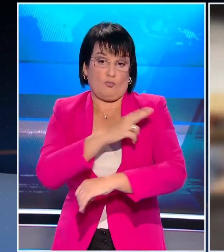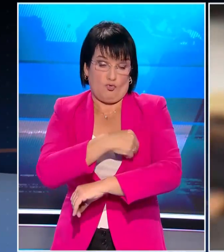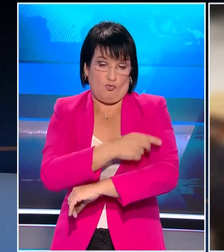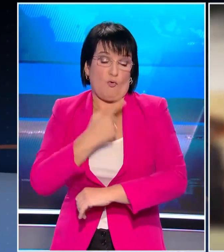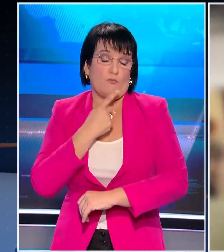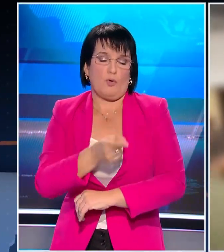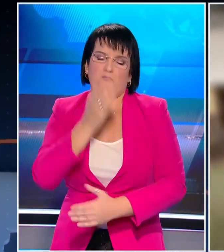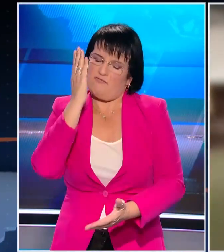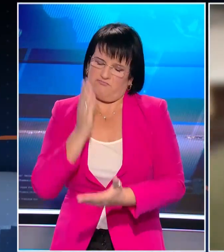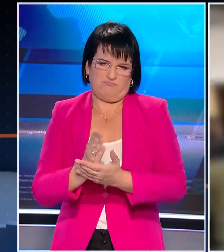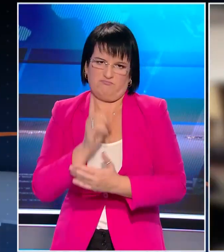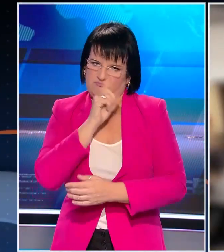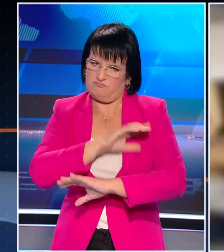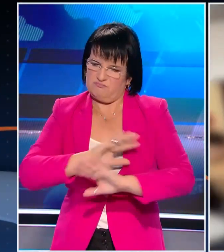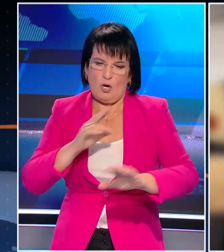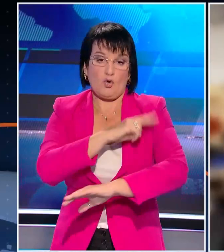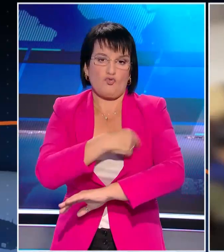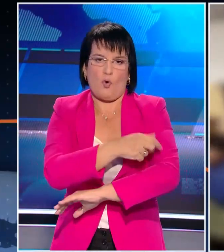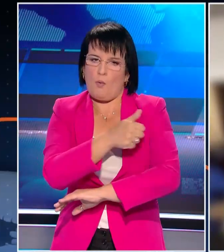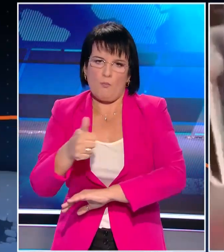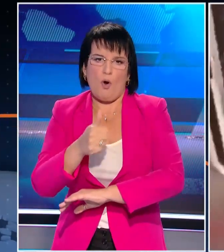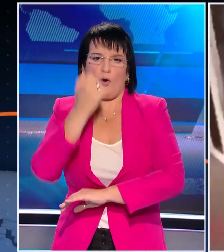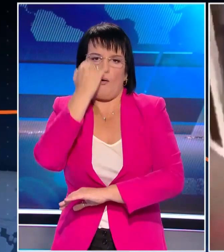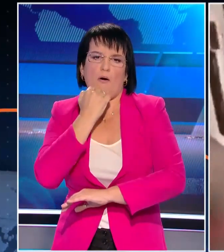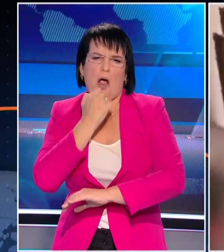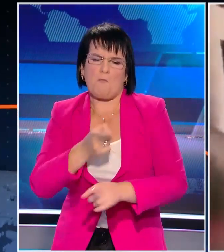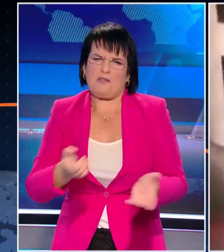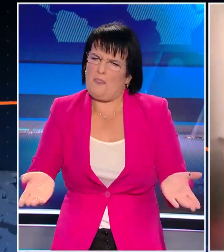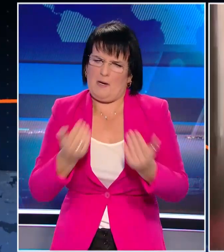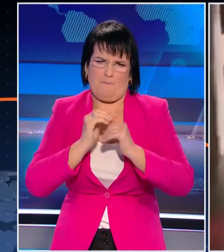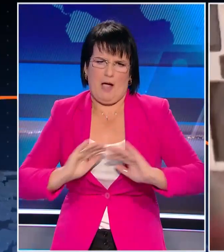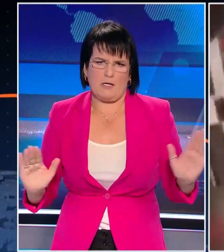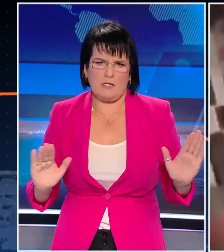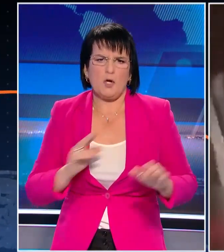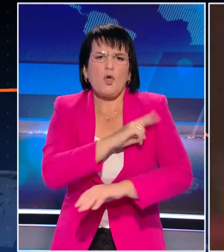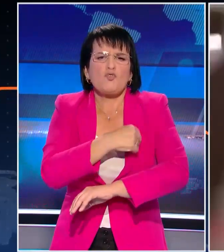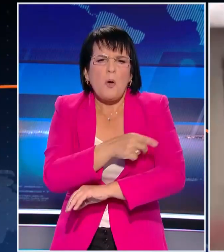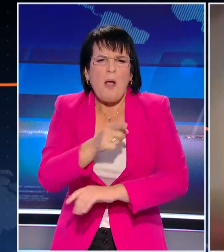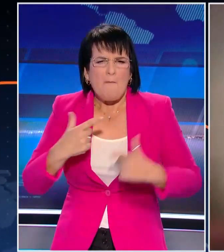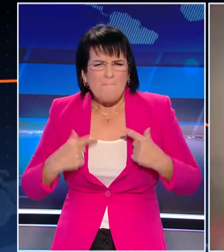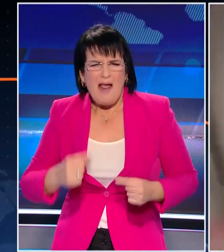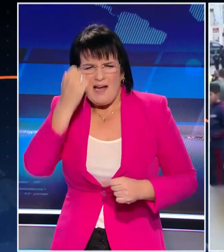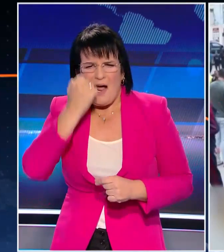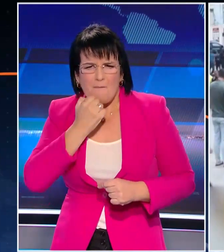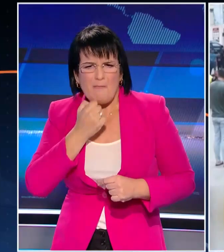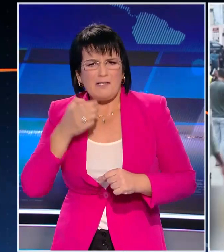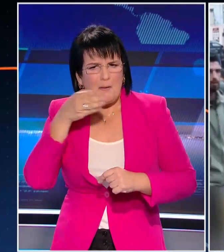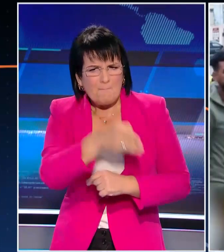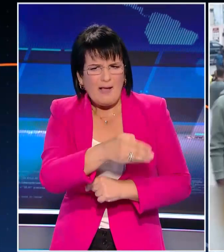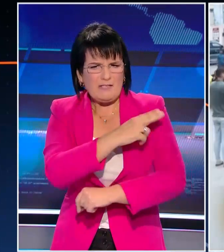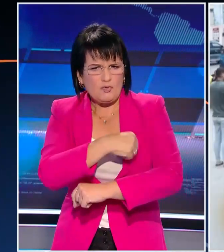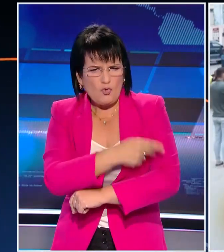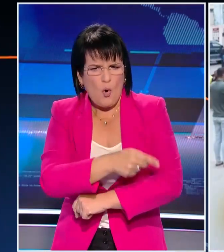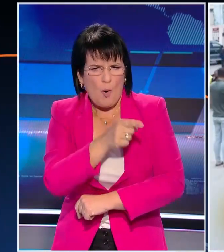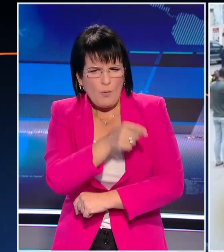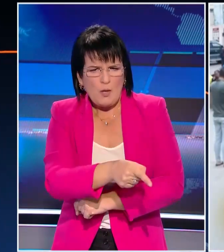διέψευσε κατηγορηματικά πως μέσα στο Αλσίφα βρίσκονται ένοπλοι της Χαμάς. It is a civilian hospital. There is no any member of Hamas in